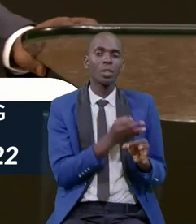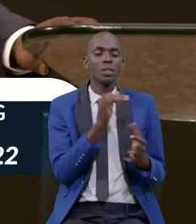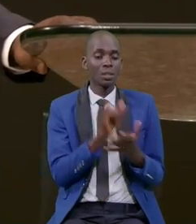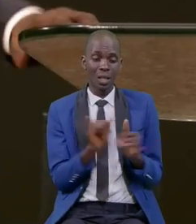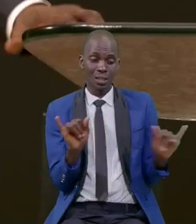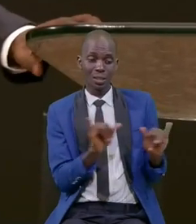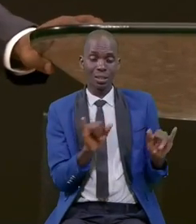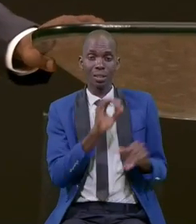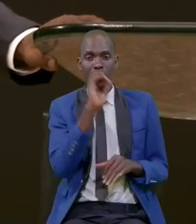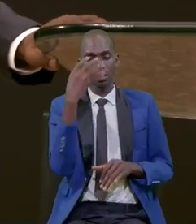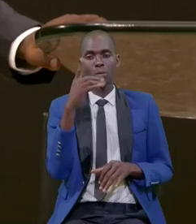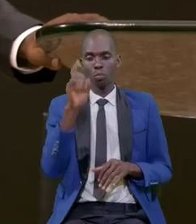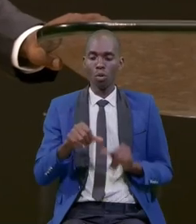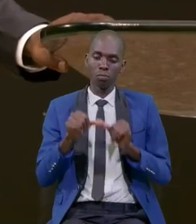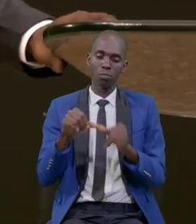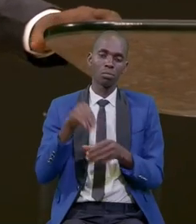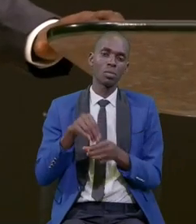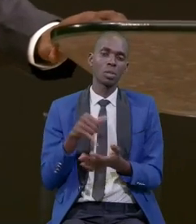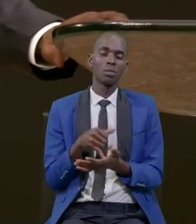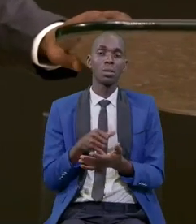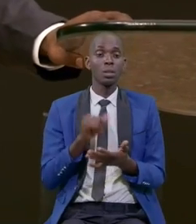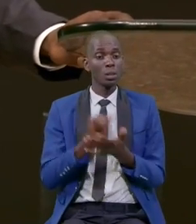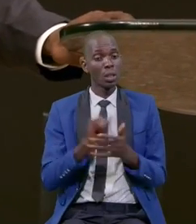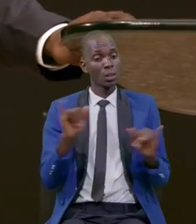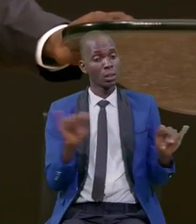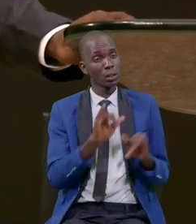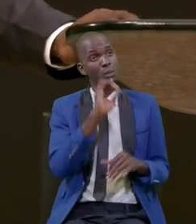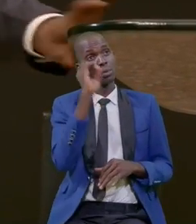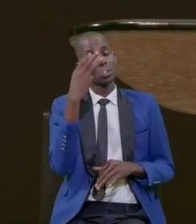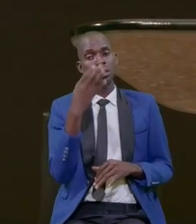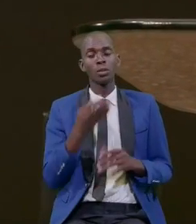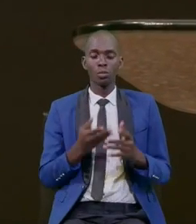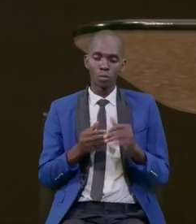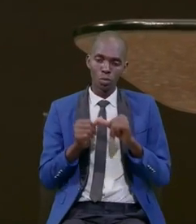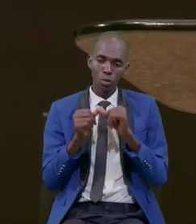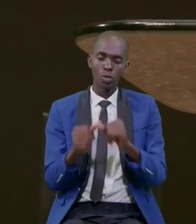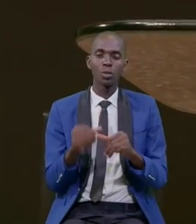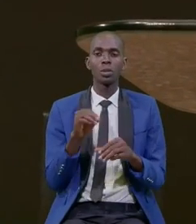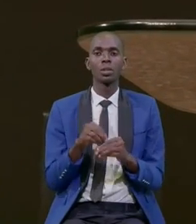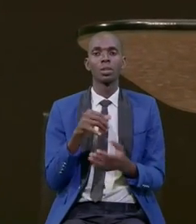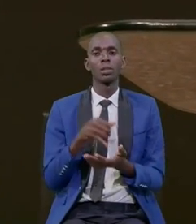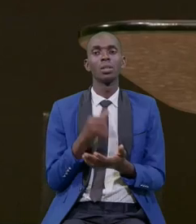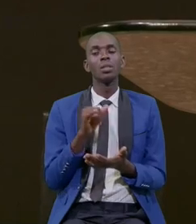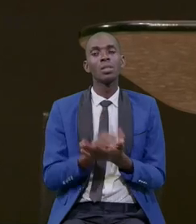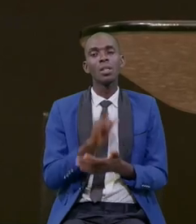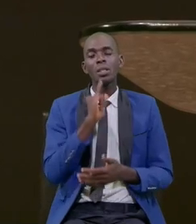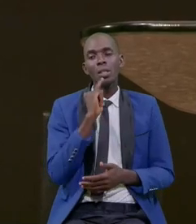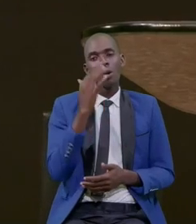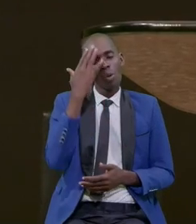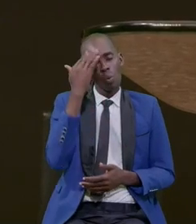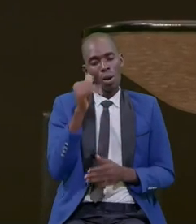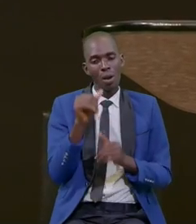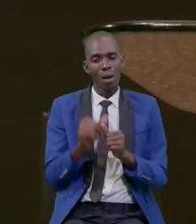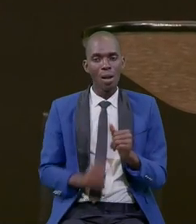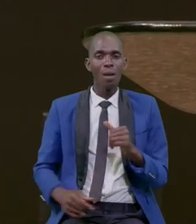même grâce, demeurez-y. Pas la foi, la même foi, demeurez-y. C'est pourquoi chaque